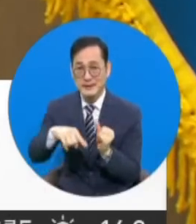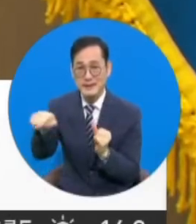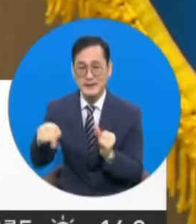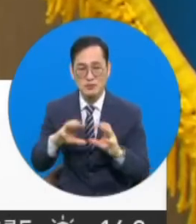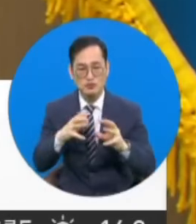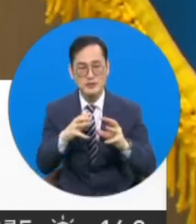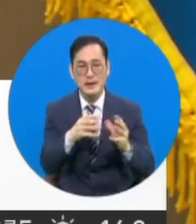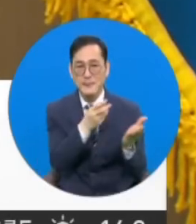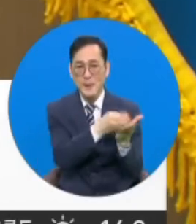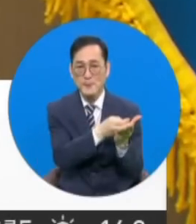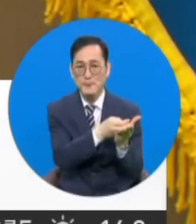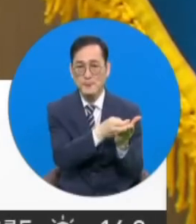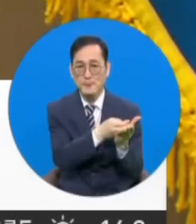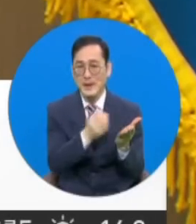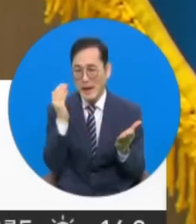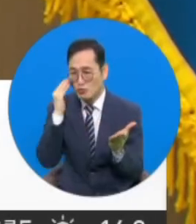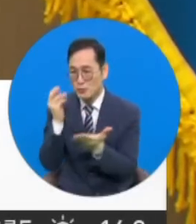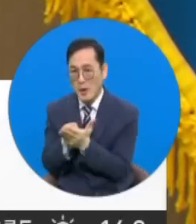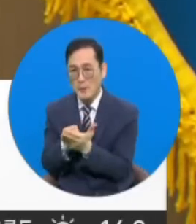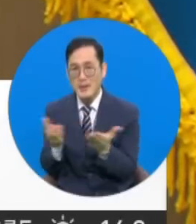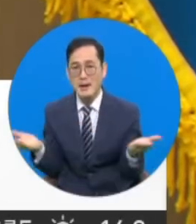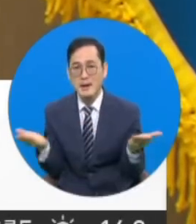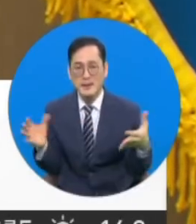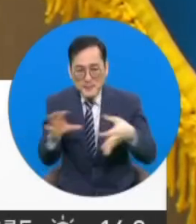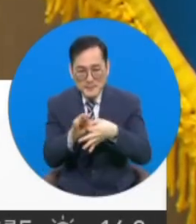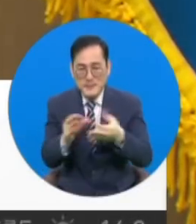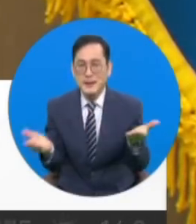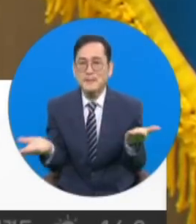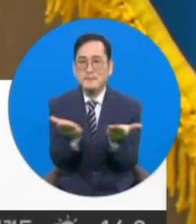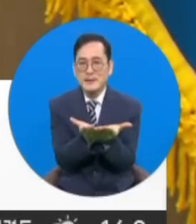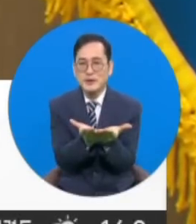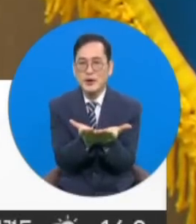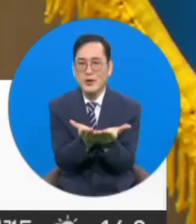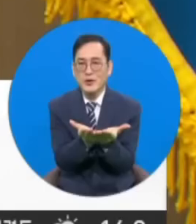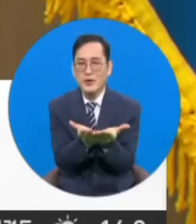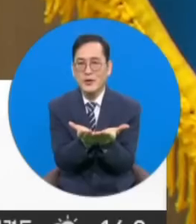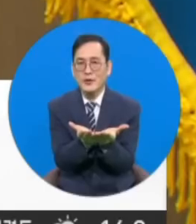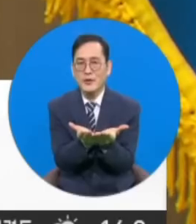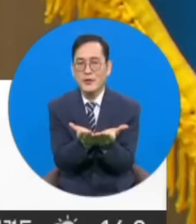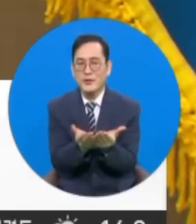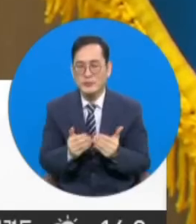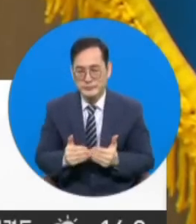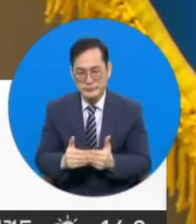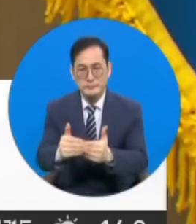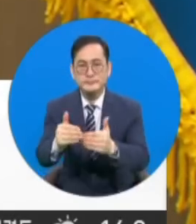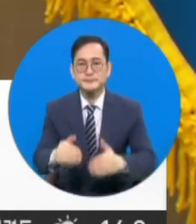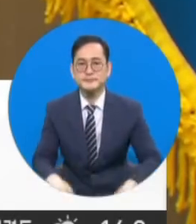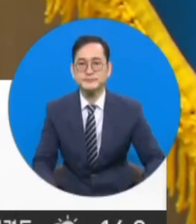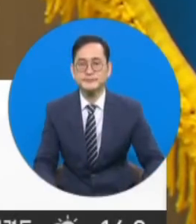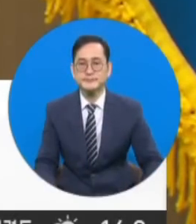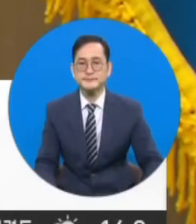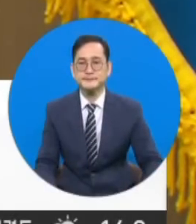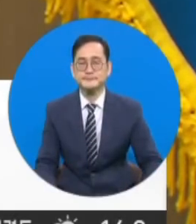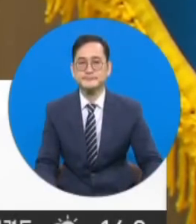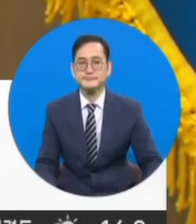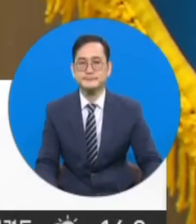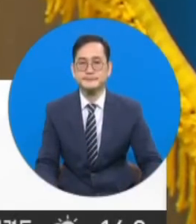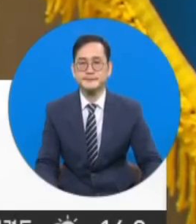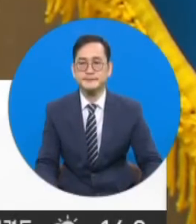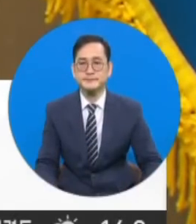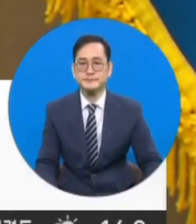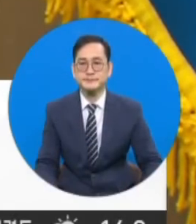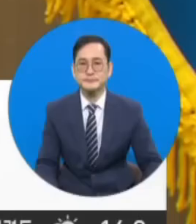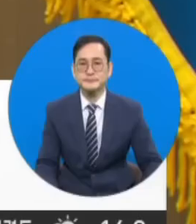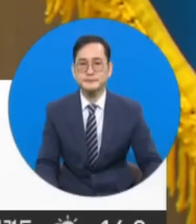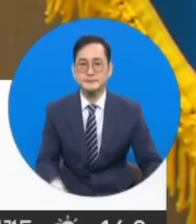국제 규범도 국내법과 같이 준수하도록 규정하고 있습니다 따라서 우리 정부는